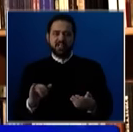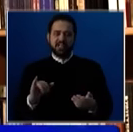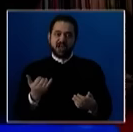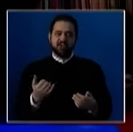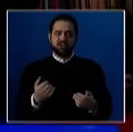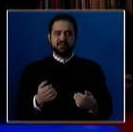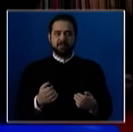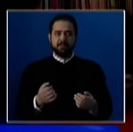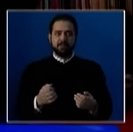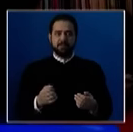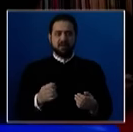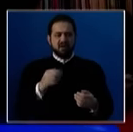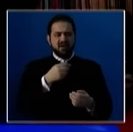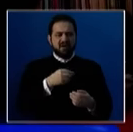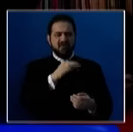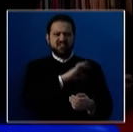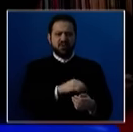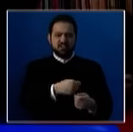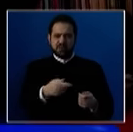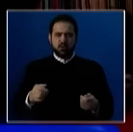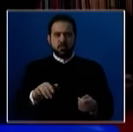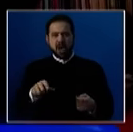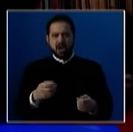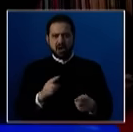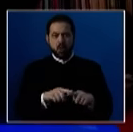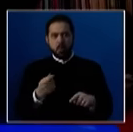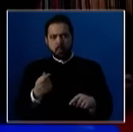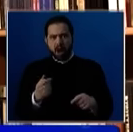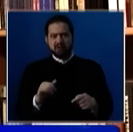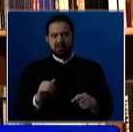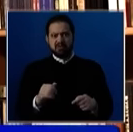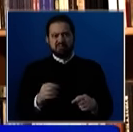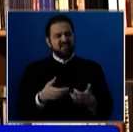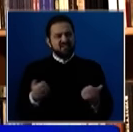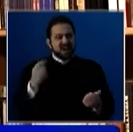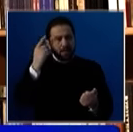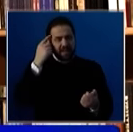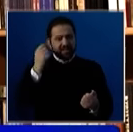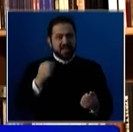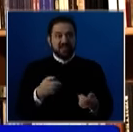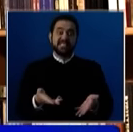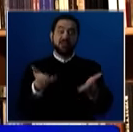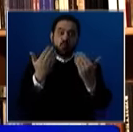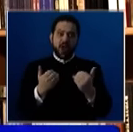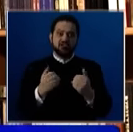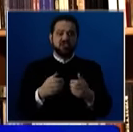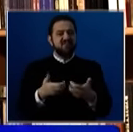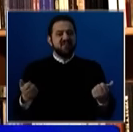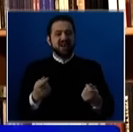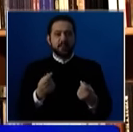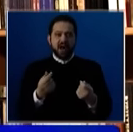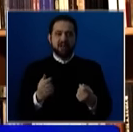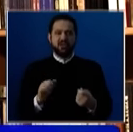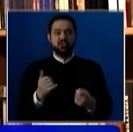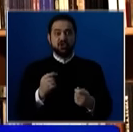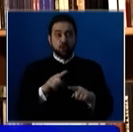de minte, pleacă cu bani și fără de minte, se întoarce fără de bani și cu minte, avem pe Tatăl care este plin de iertare și de iubire în ultima zi, ca în